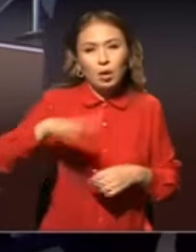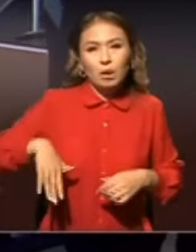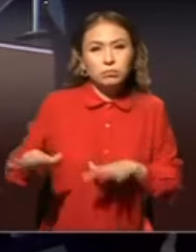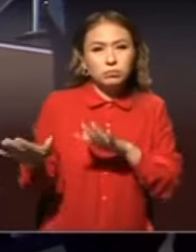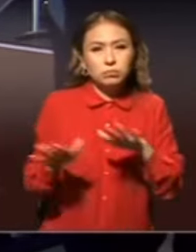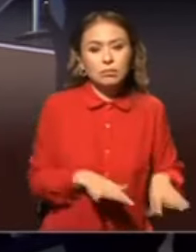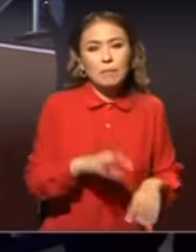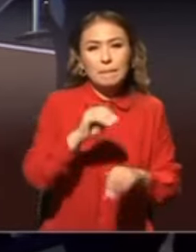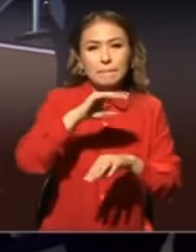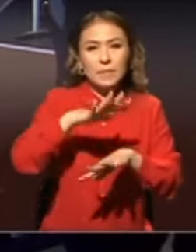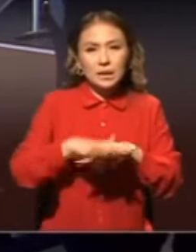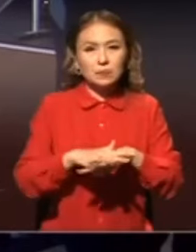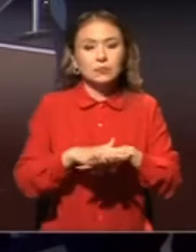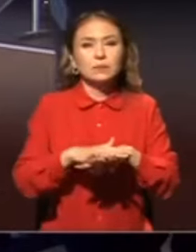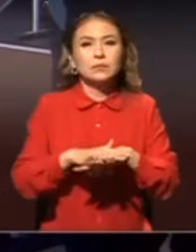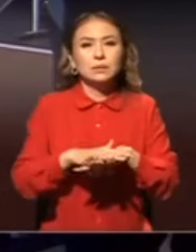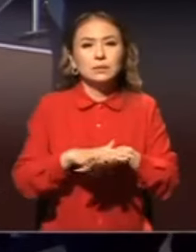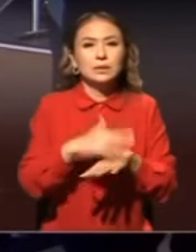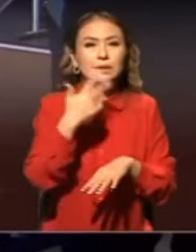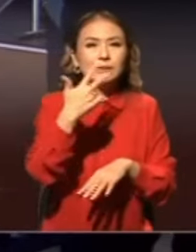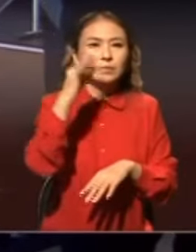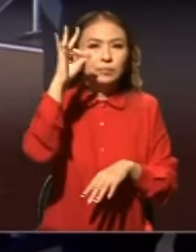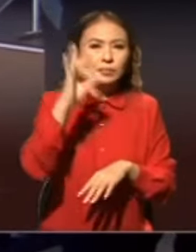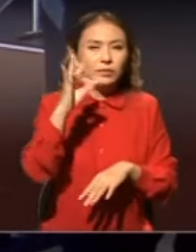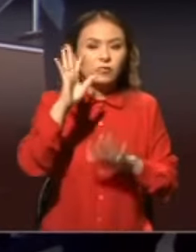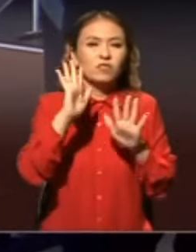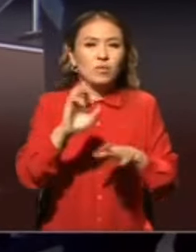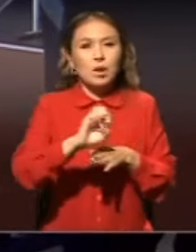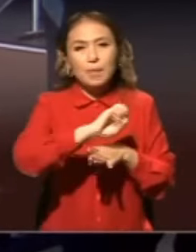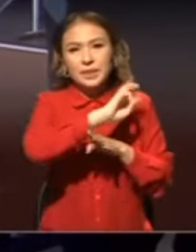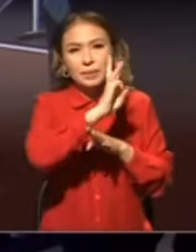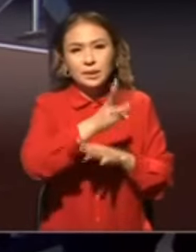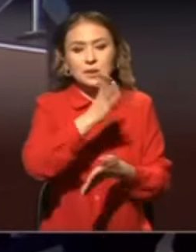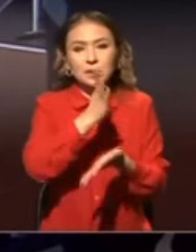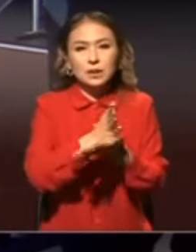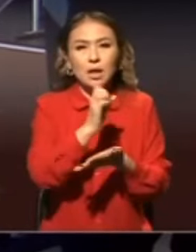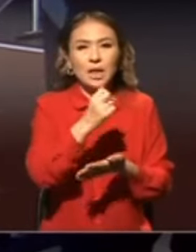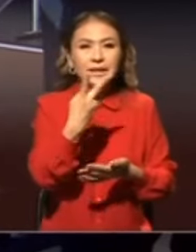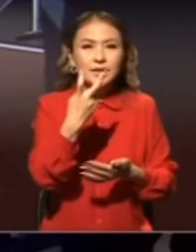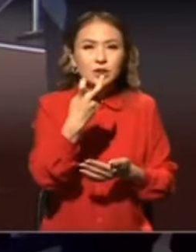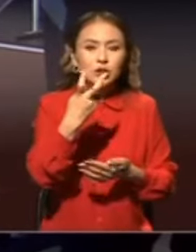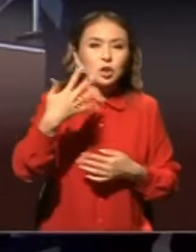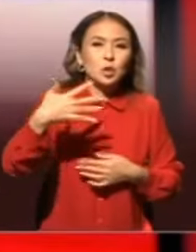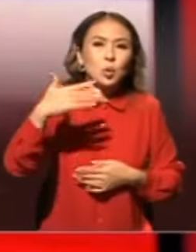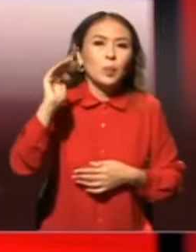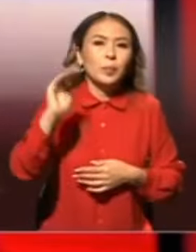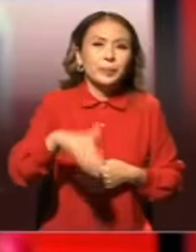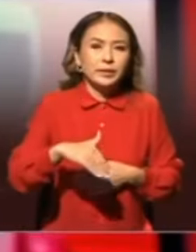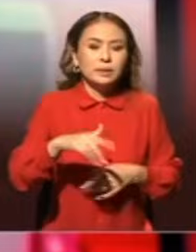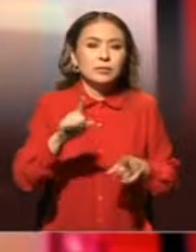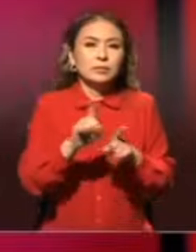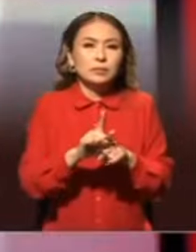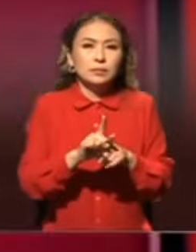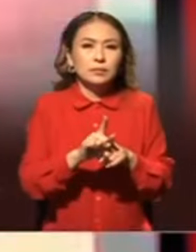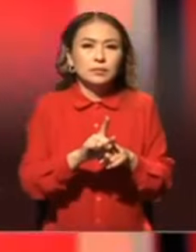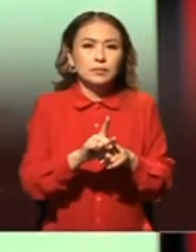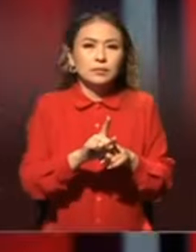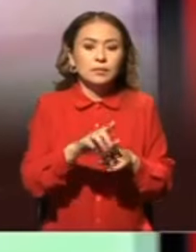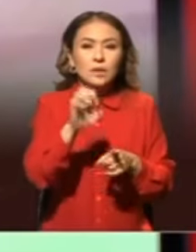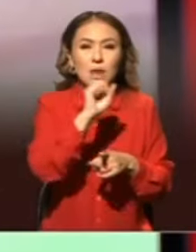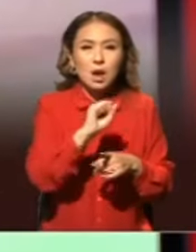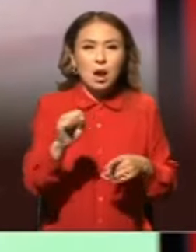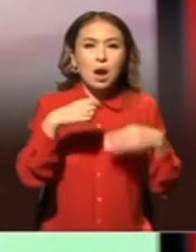кейін банкілердің барлығы, банкілер 3% ғана қамтамасыз етеді екен. 250 мың шаруа қожалықтың ішінде.